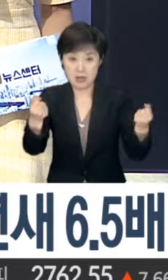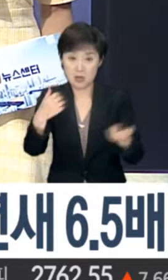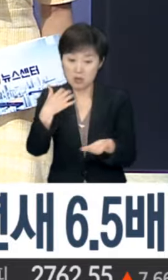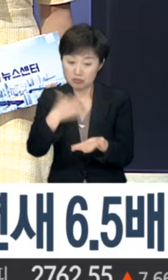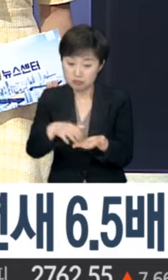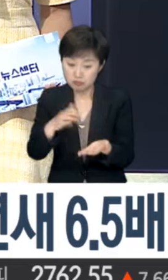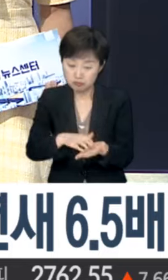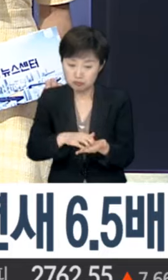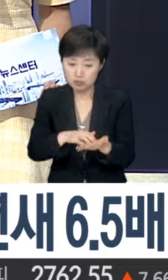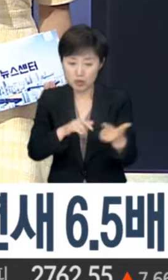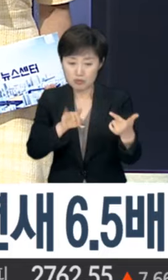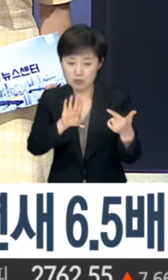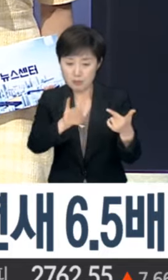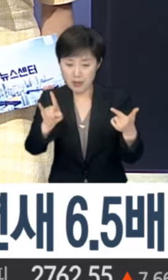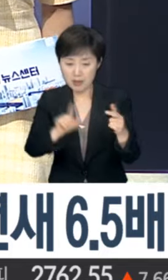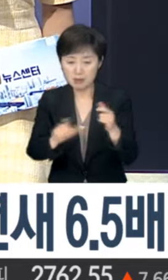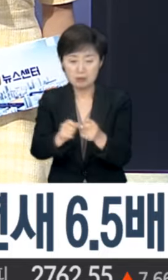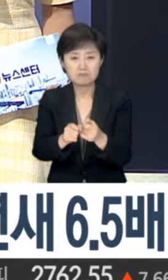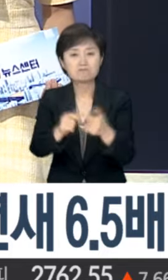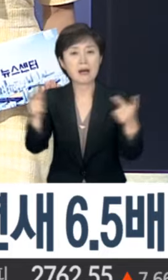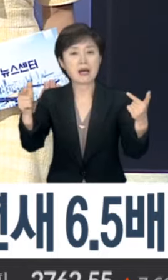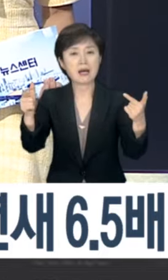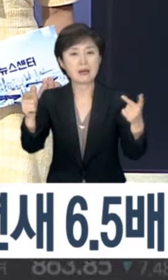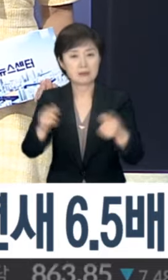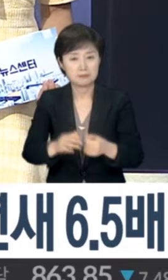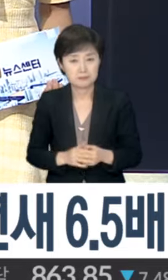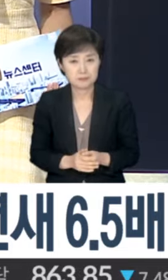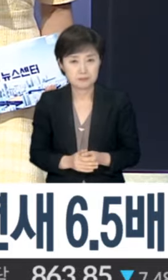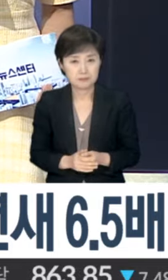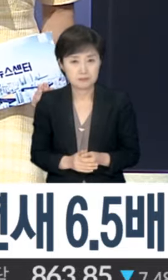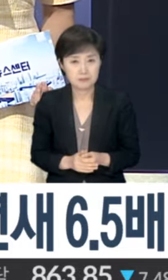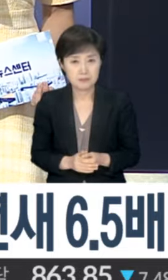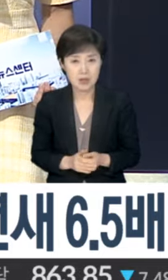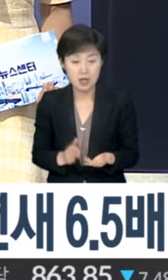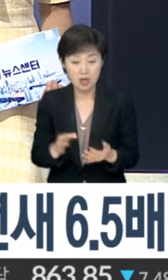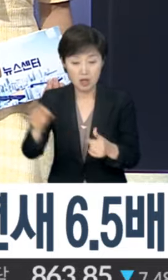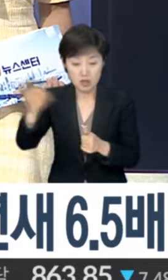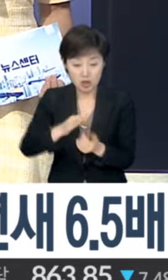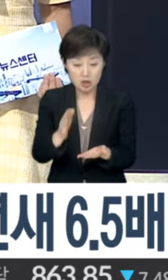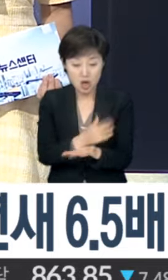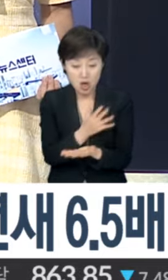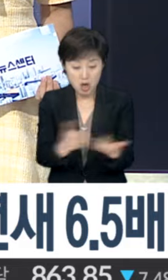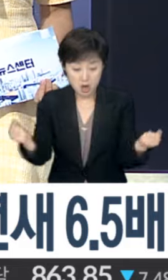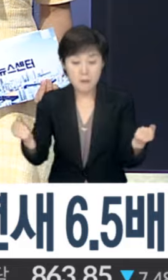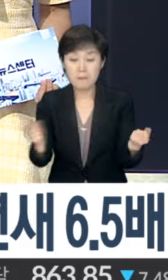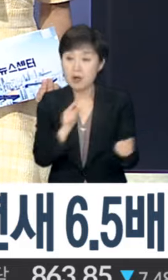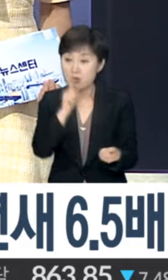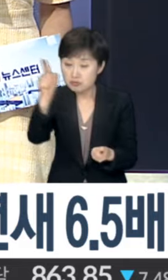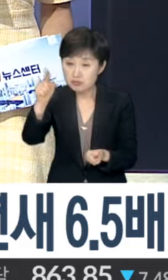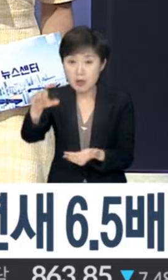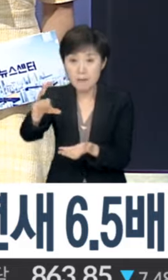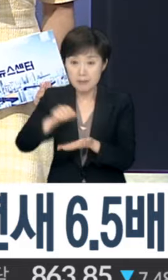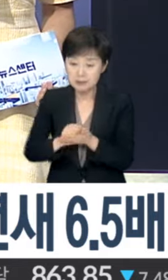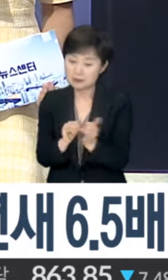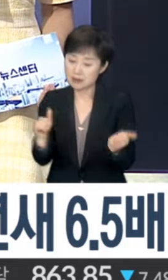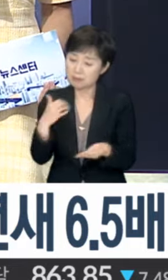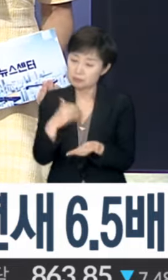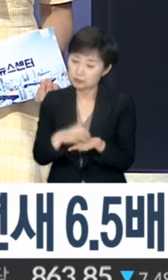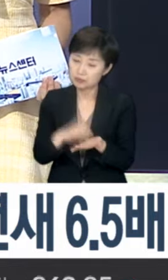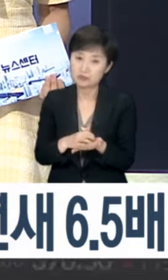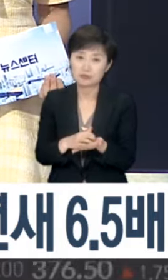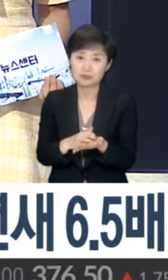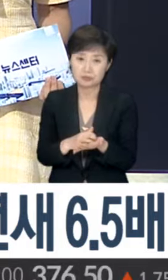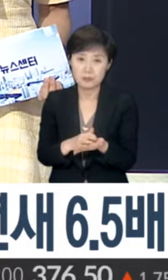10년 새 6.5배로 증가한 것으로 나타났습니다. 분할연금을 신청해서 받는 수급자는 2024년